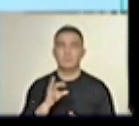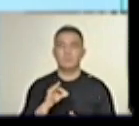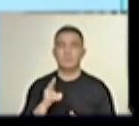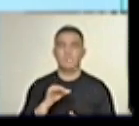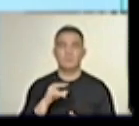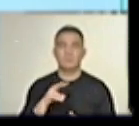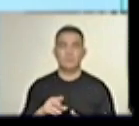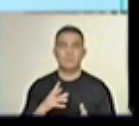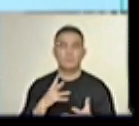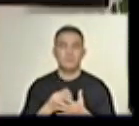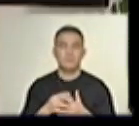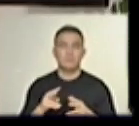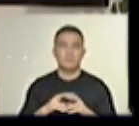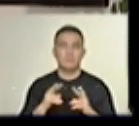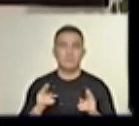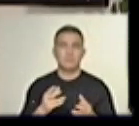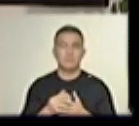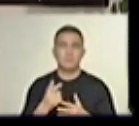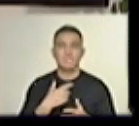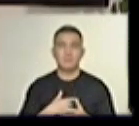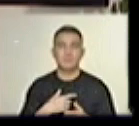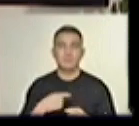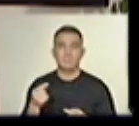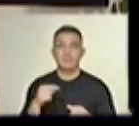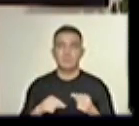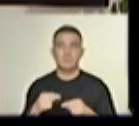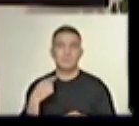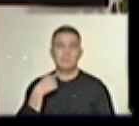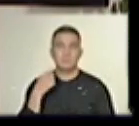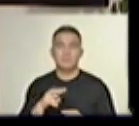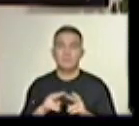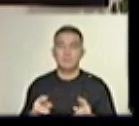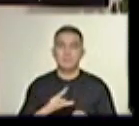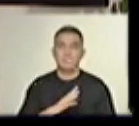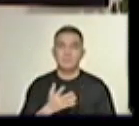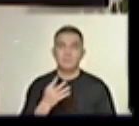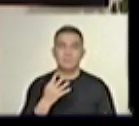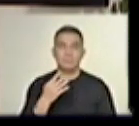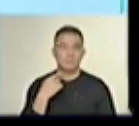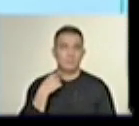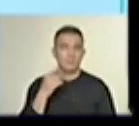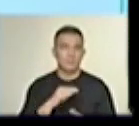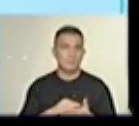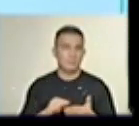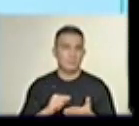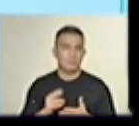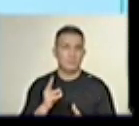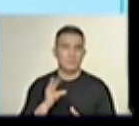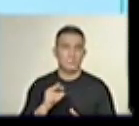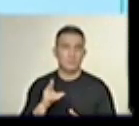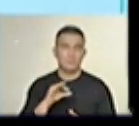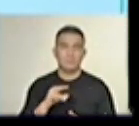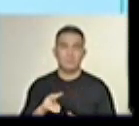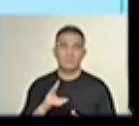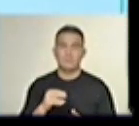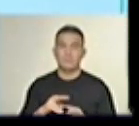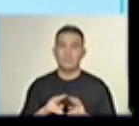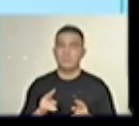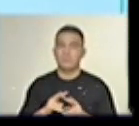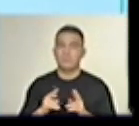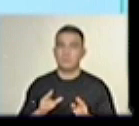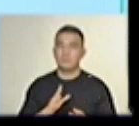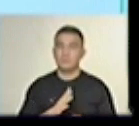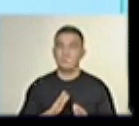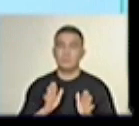teng, ammo o'zlari teng bo'lmagan 4 ta son yozing. Demak, modullari teng bo'lgan,